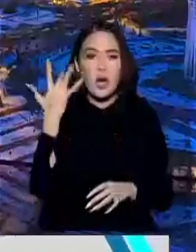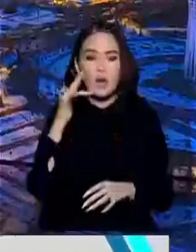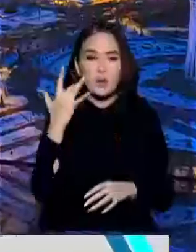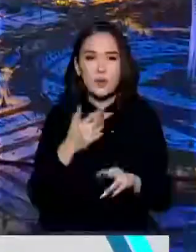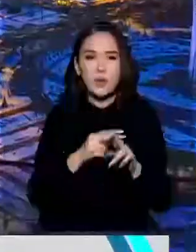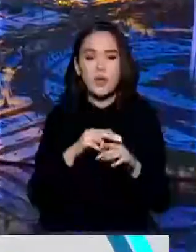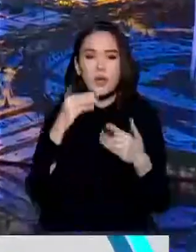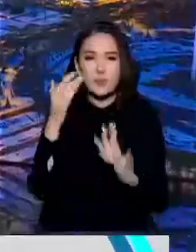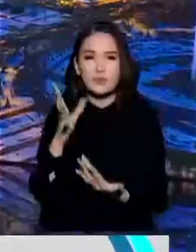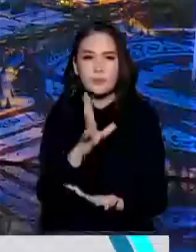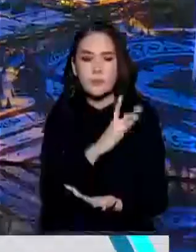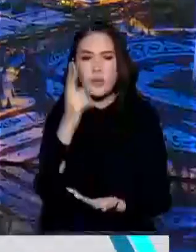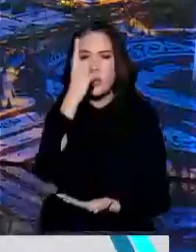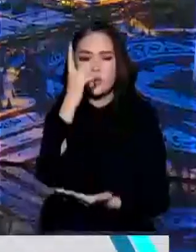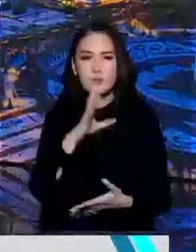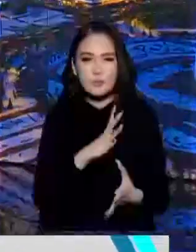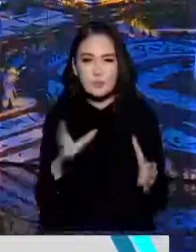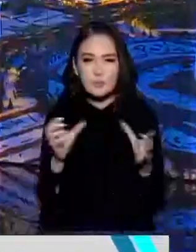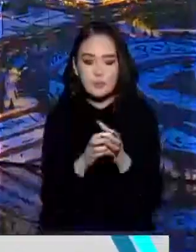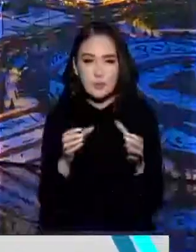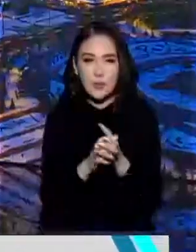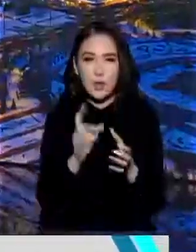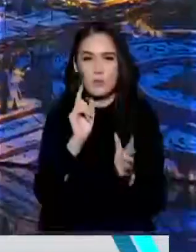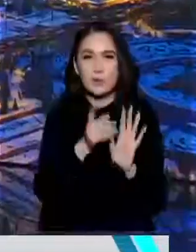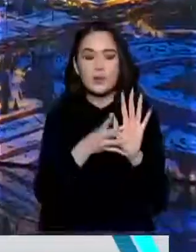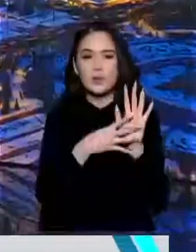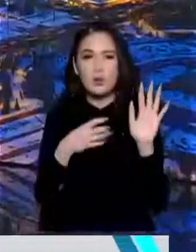профессоры дәл осында бірінші кеңесті құрған тұғын.